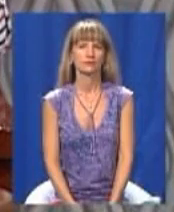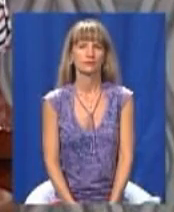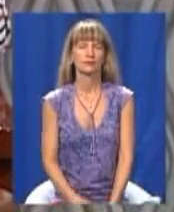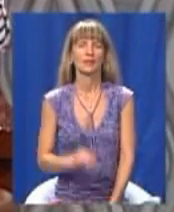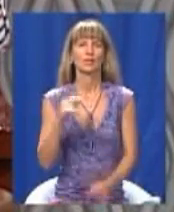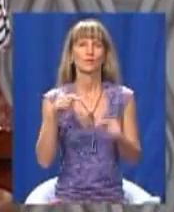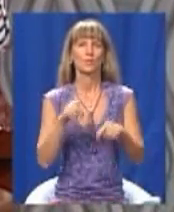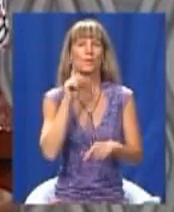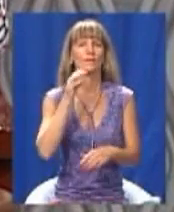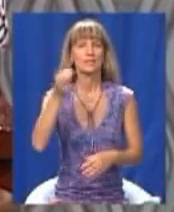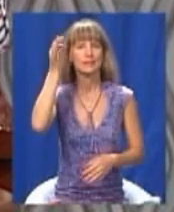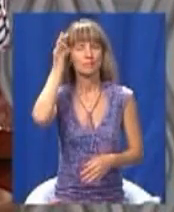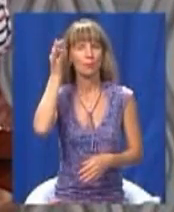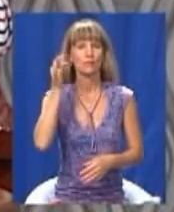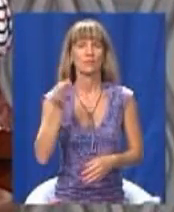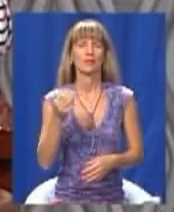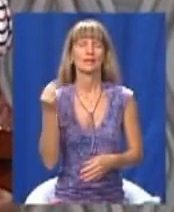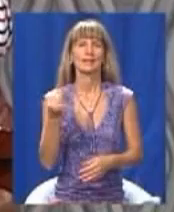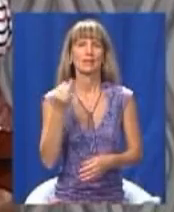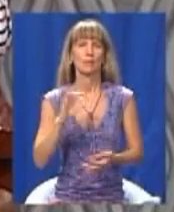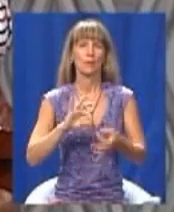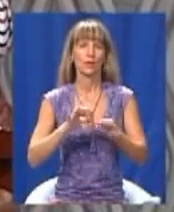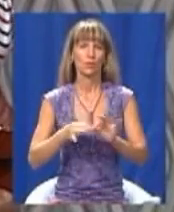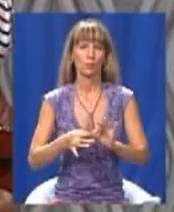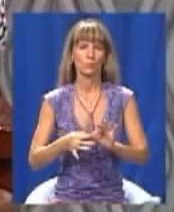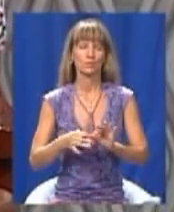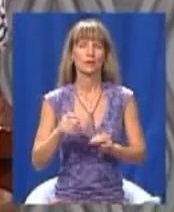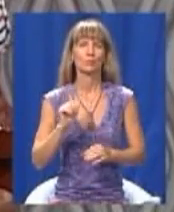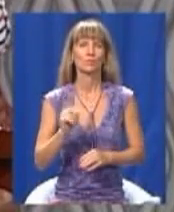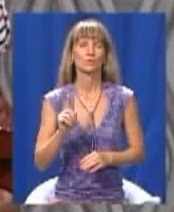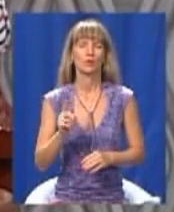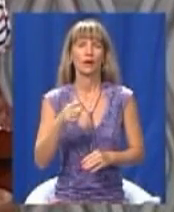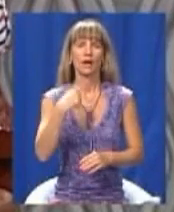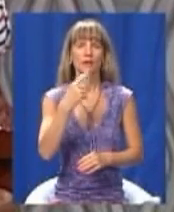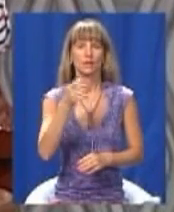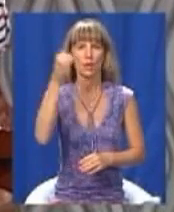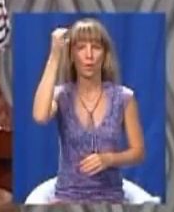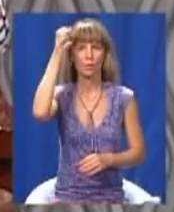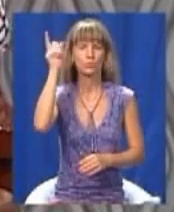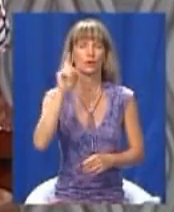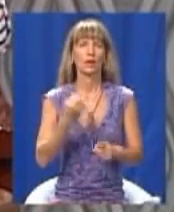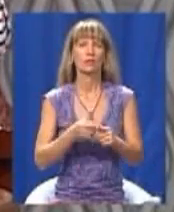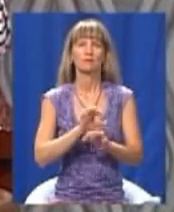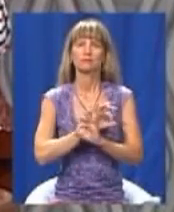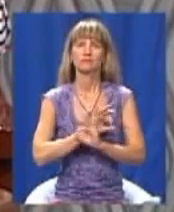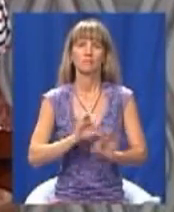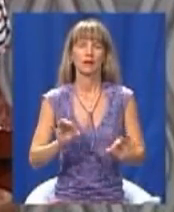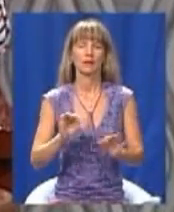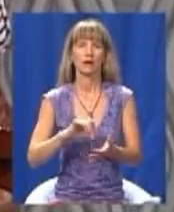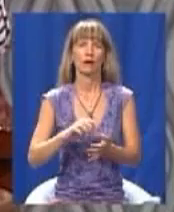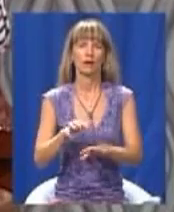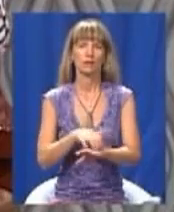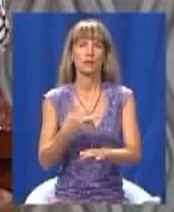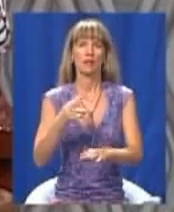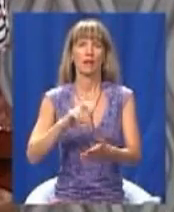І тут ми поки що згадали деяку таку цікаву подробицю, насправді, тому що начебто кажуть науковці, що це ідеальна кішка для квартири,